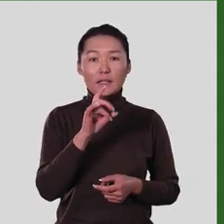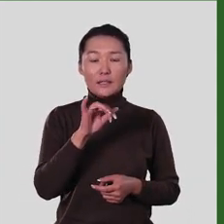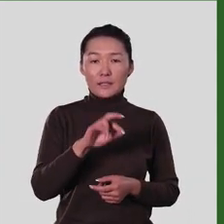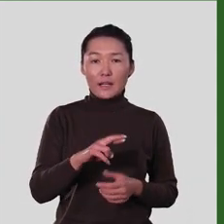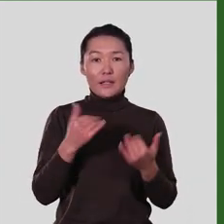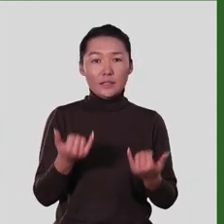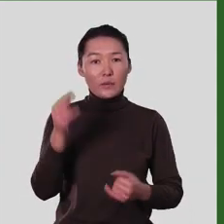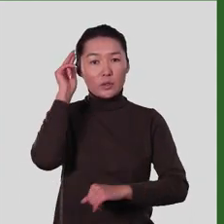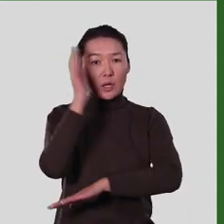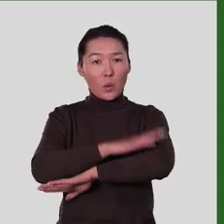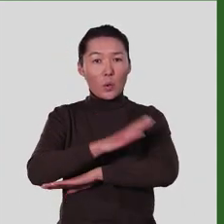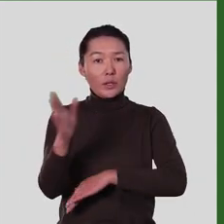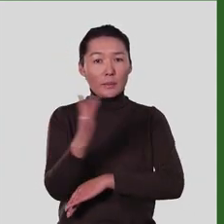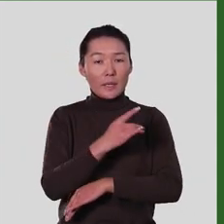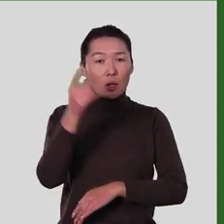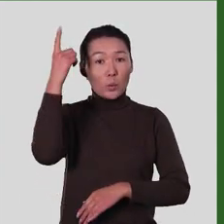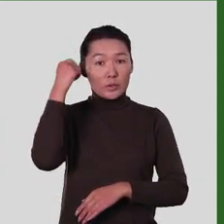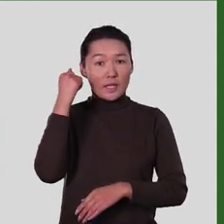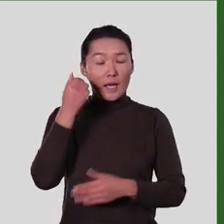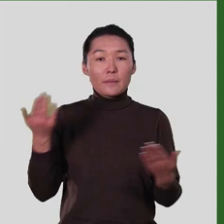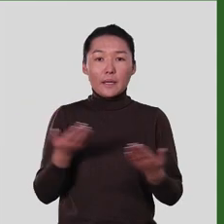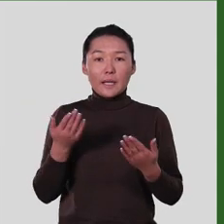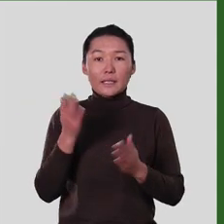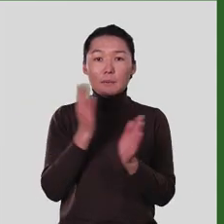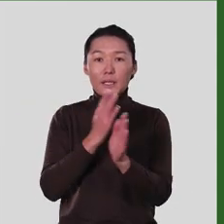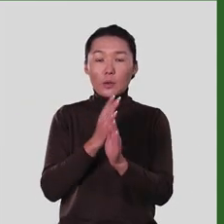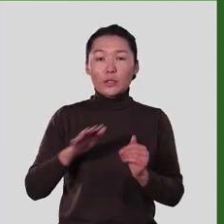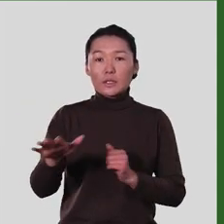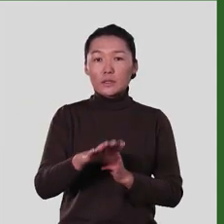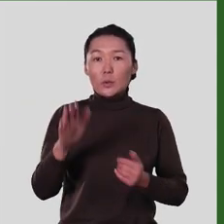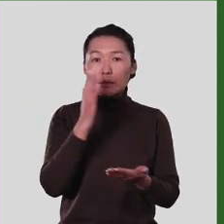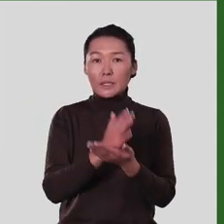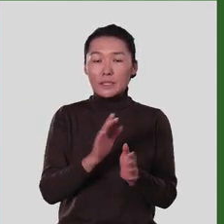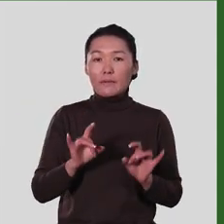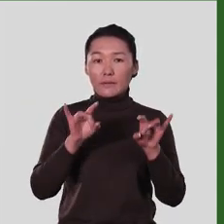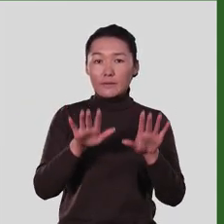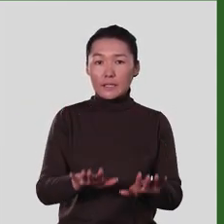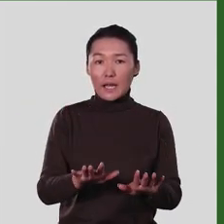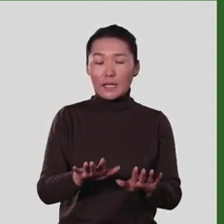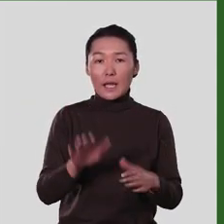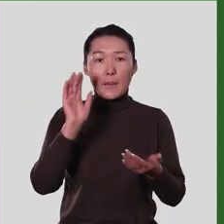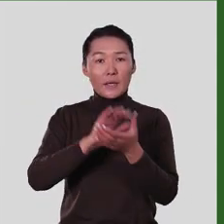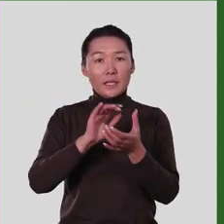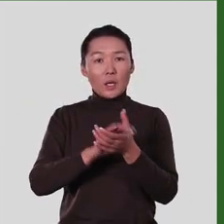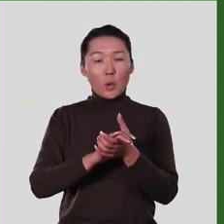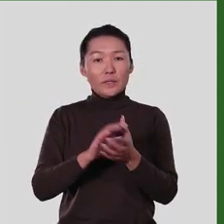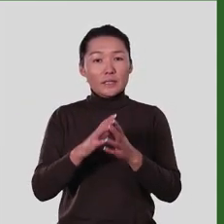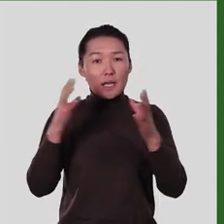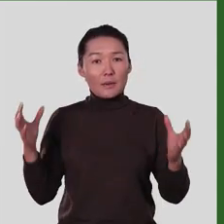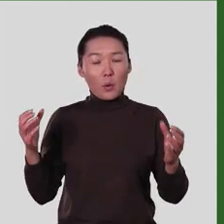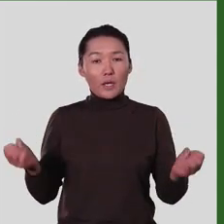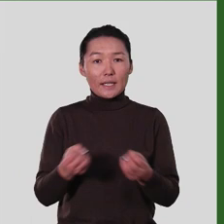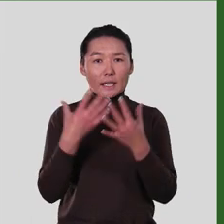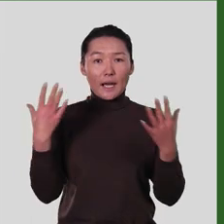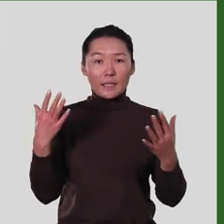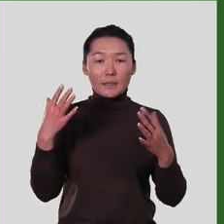на уроке мы узнаем, какие природные зоны представлены в Австралии, познакомимся с наиболее яркими